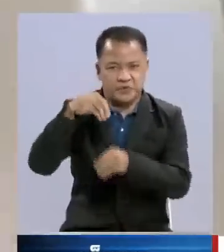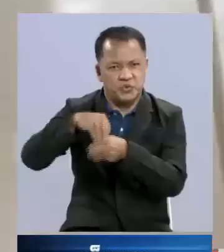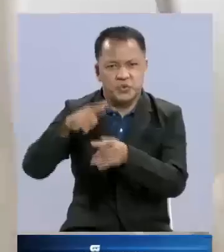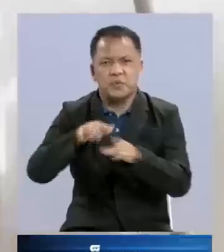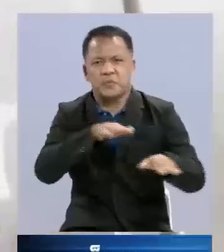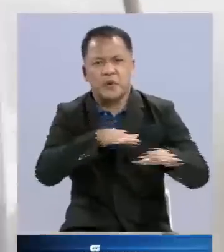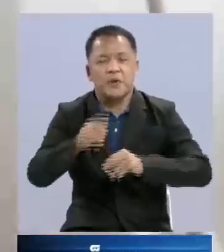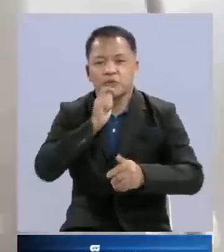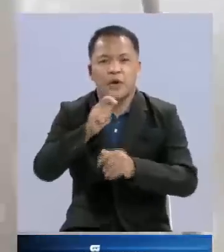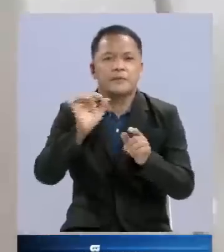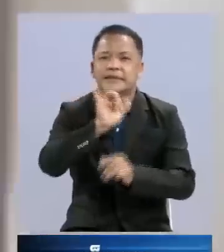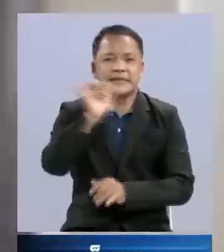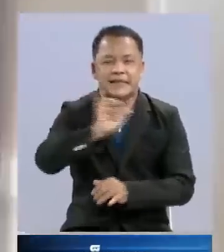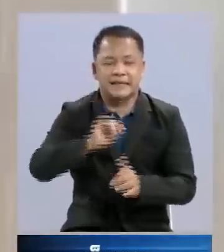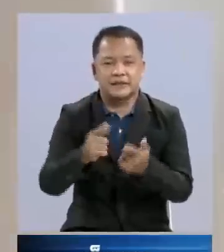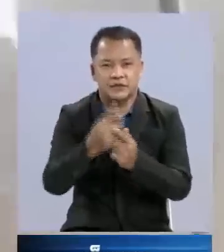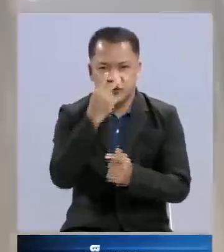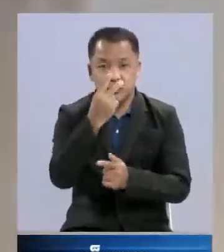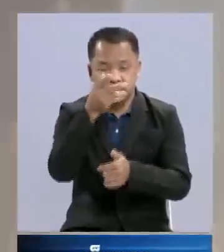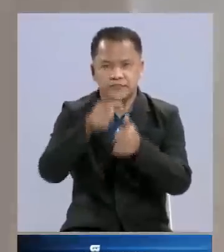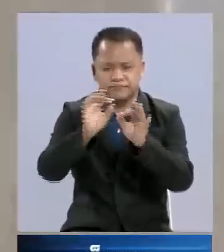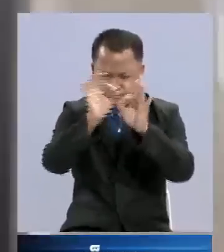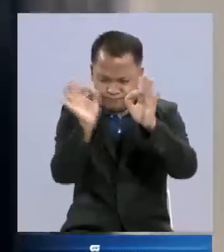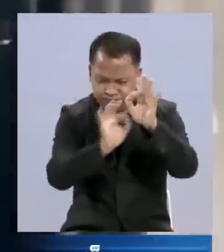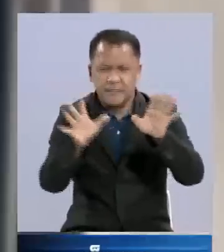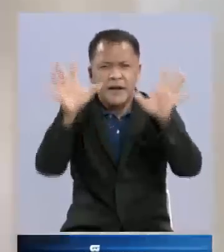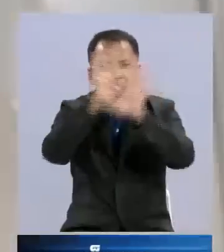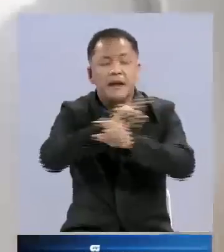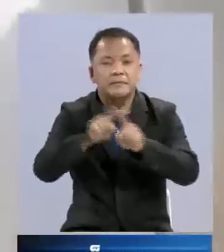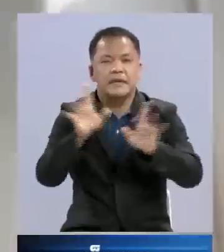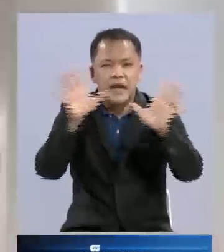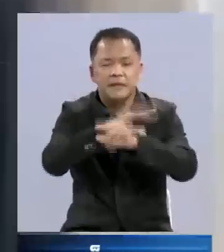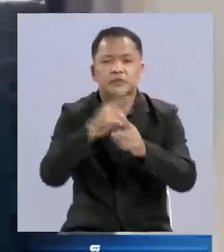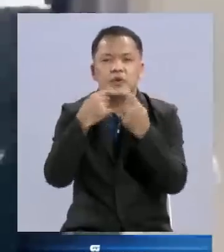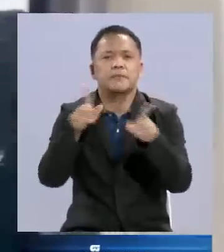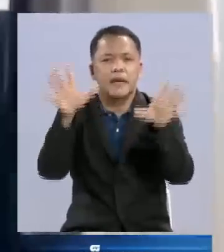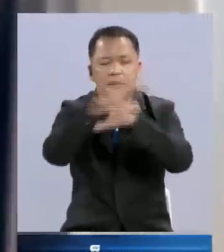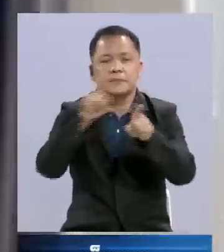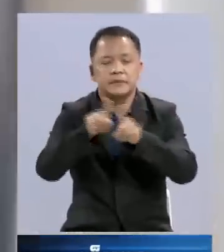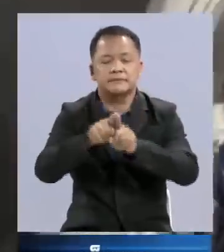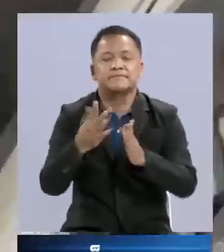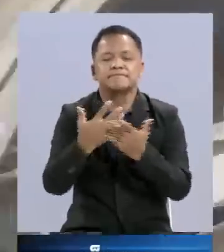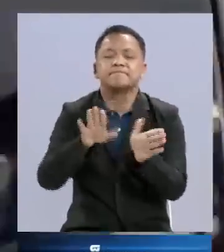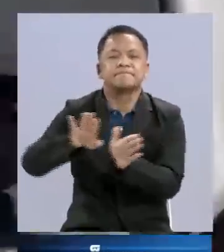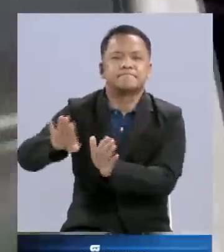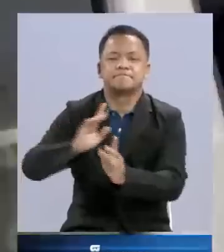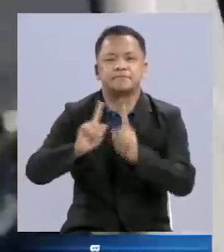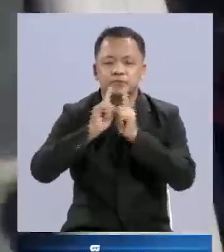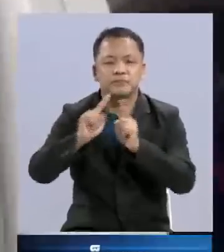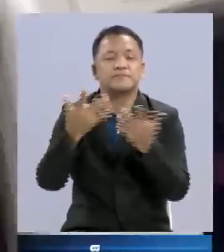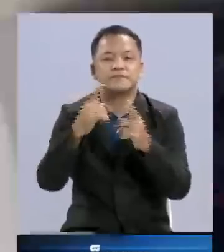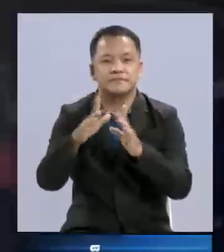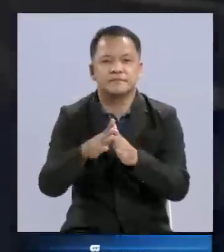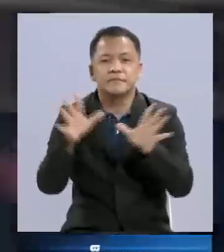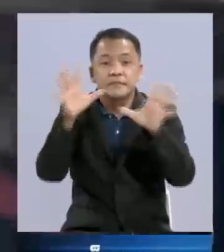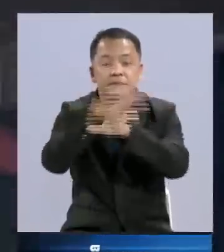ที่พร้อมที่จะตอบขนาดนั้นแล้วก็ดูแล้วในเนื้อหาเนี่ยมันก็คล้ายๆกับที่คุณชัยธวัฒน์ตอบไป ใช่ครับ เจ้าตัวก็เลยเลี่ยงที่จะตอบคำถามนี้นะฮะ